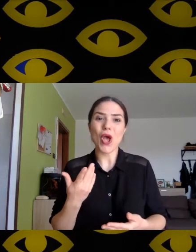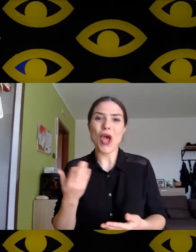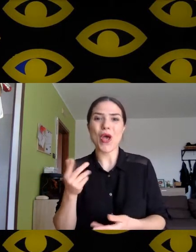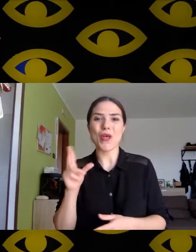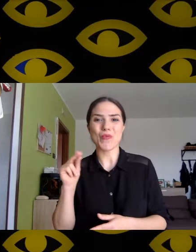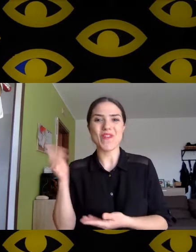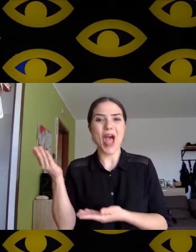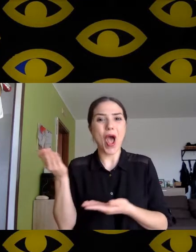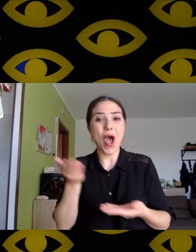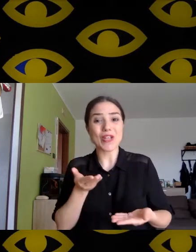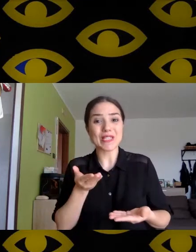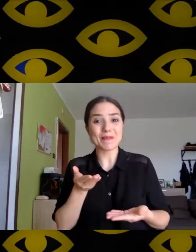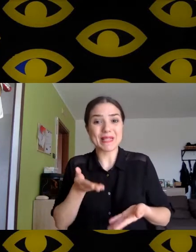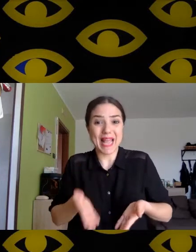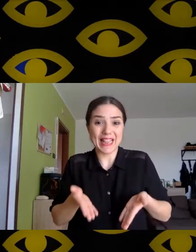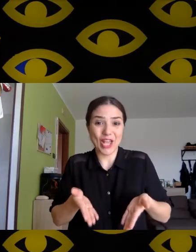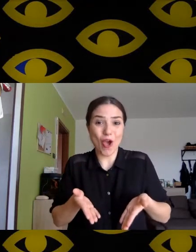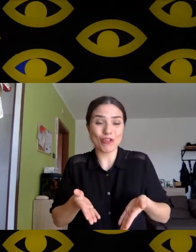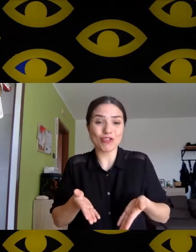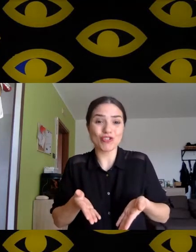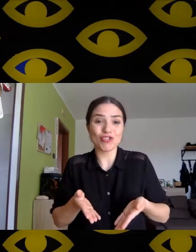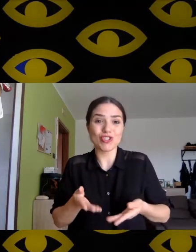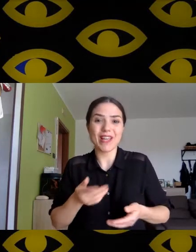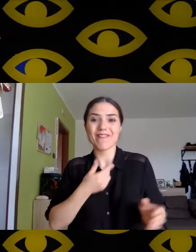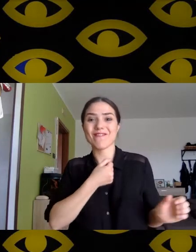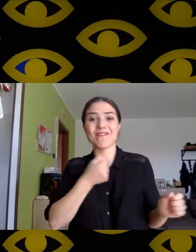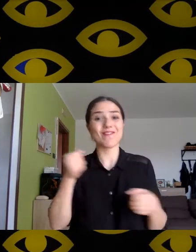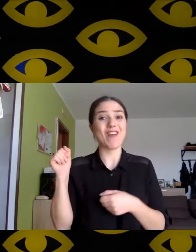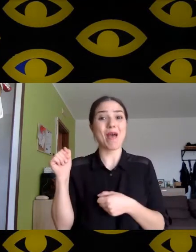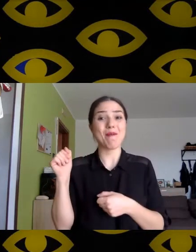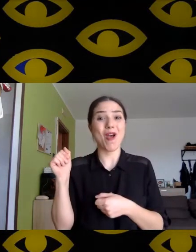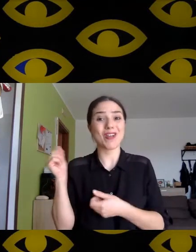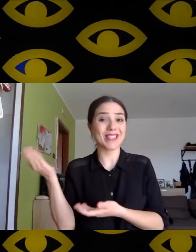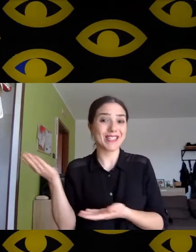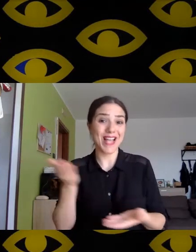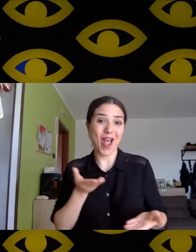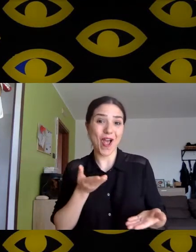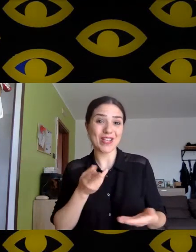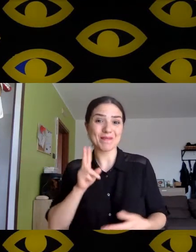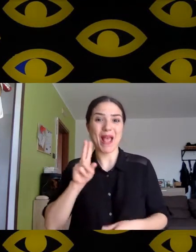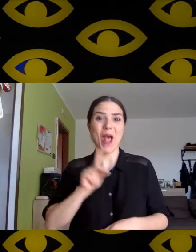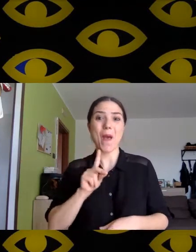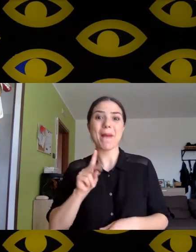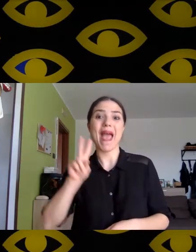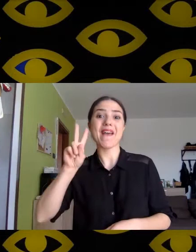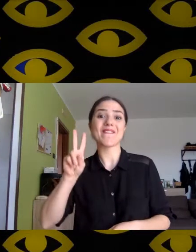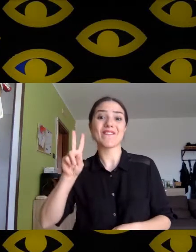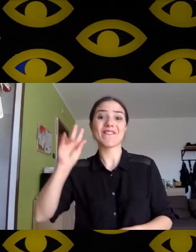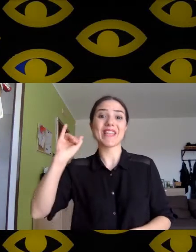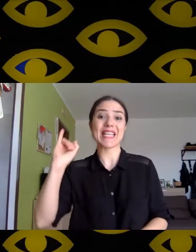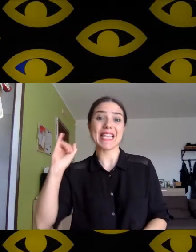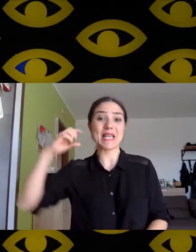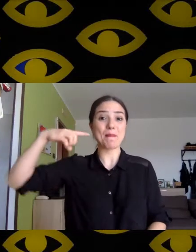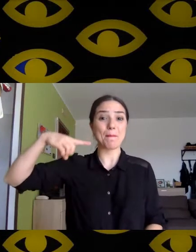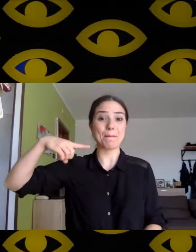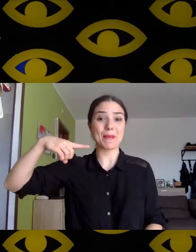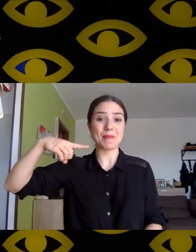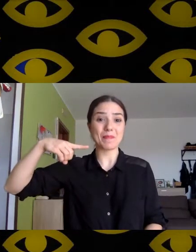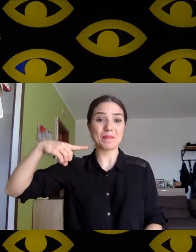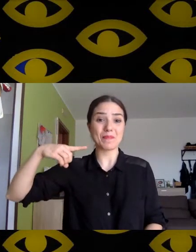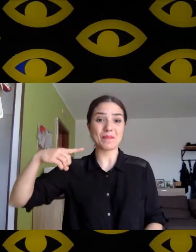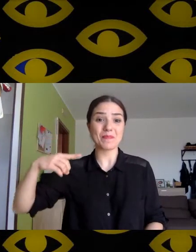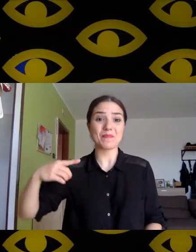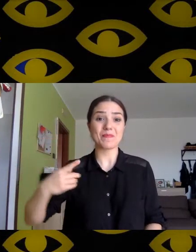che volevo quasi mettere il titolo Yellow the World VIP, che non sarebbe solo Very Important Person, ma sarebbe